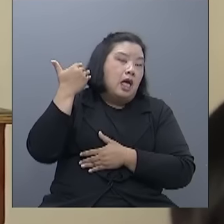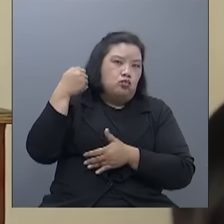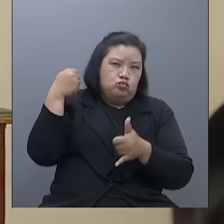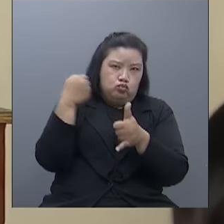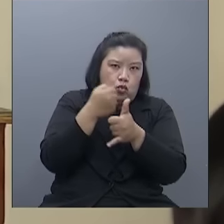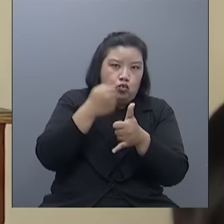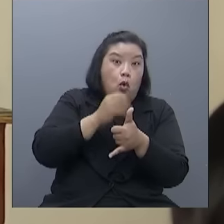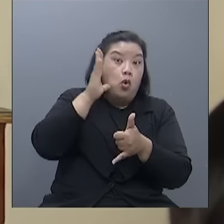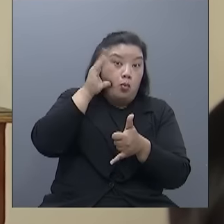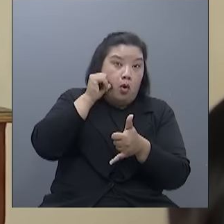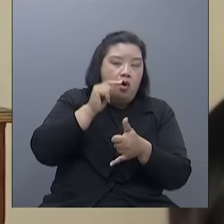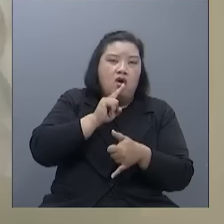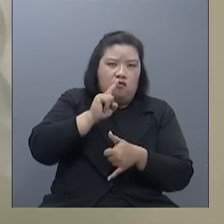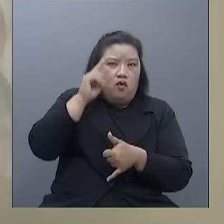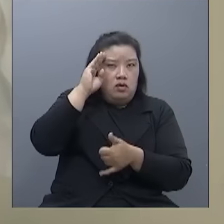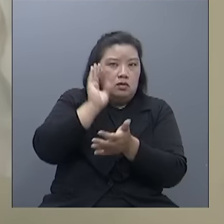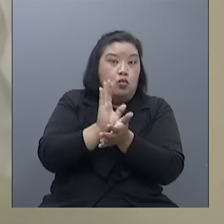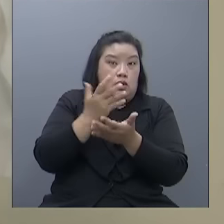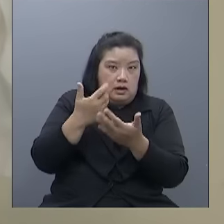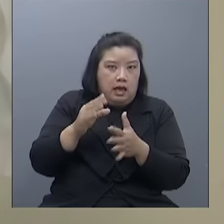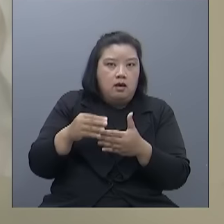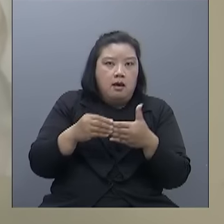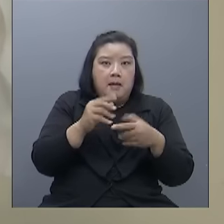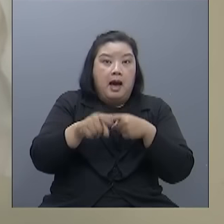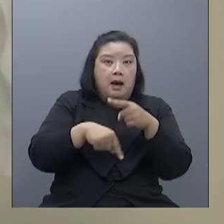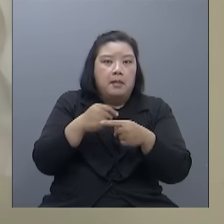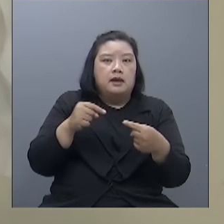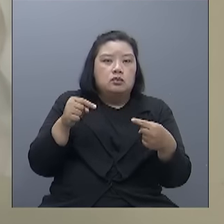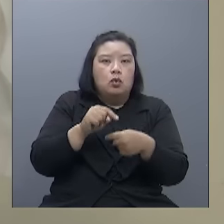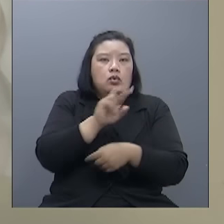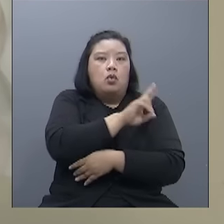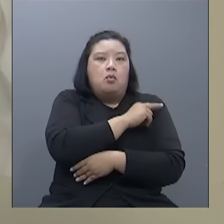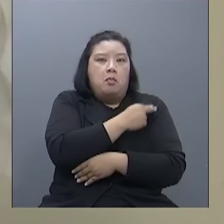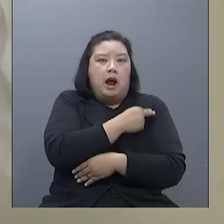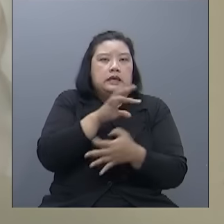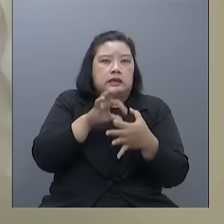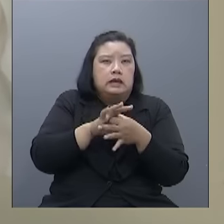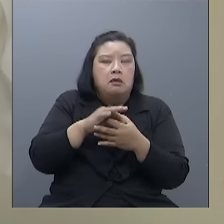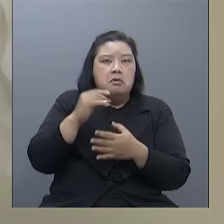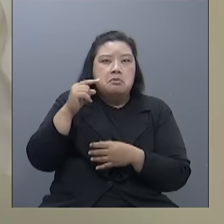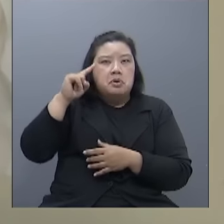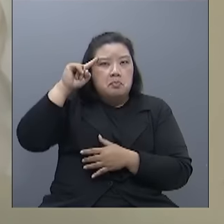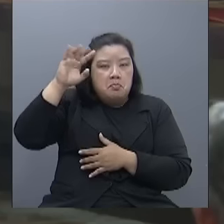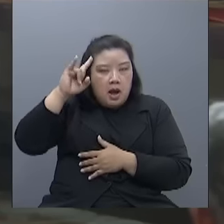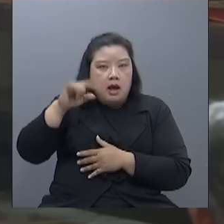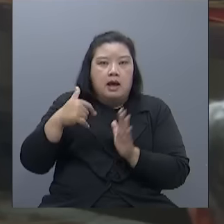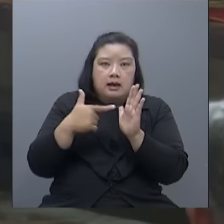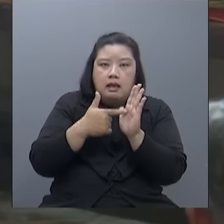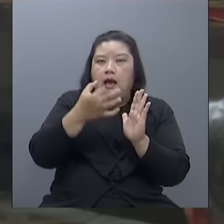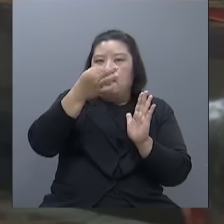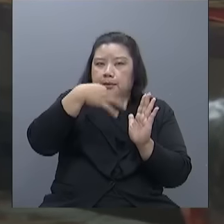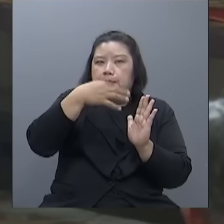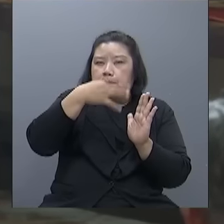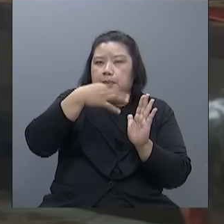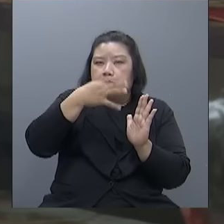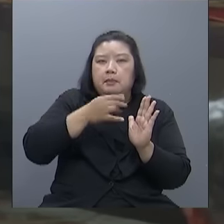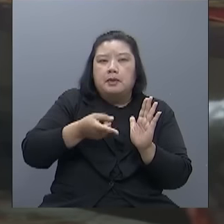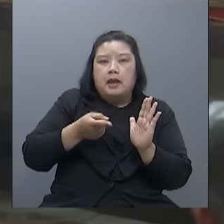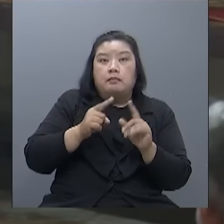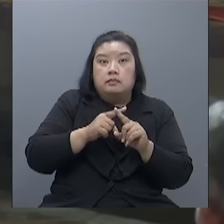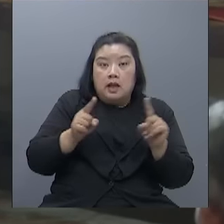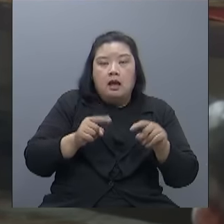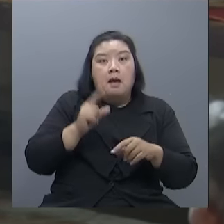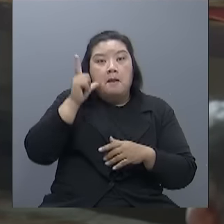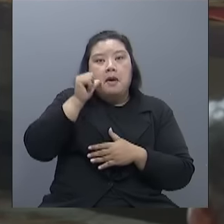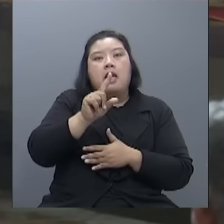ความทำร้ายร่างกายนะคะแล้วก็นำตัวส่งไปรักษาอาการบกพร่องทางจิตและได้รับประทานยามาอย่างต่อเนื่องจนกระทั่งแม่เสีย